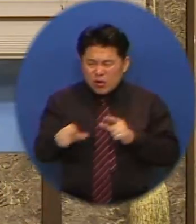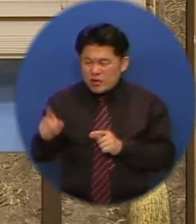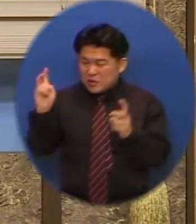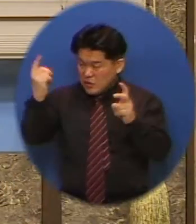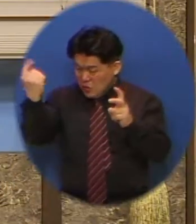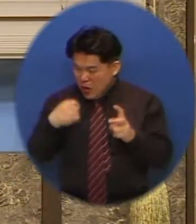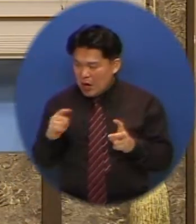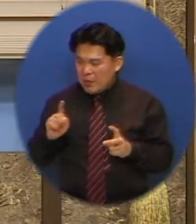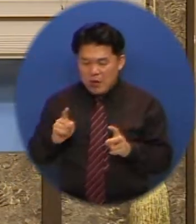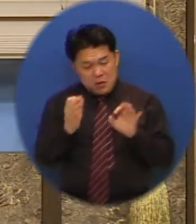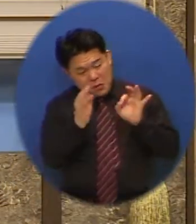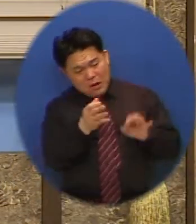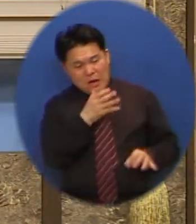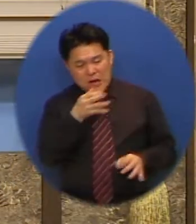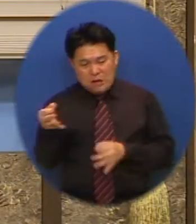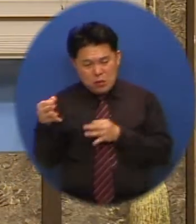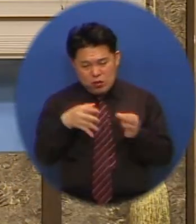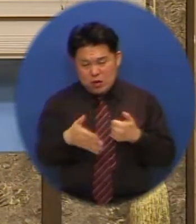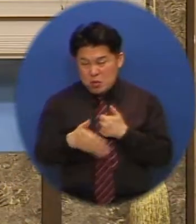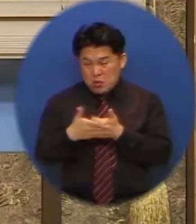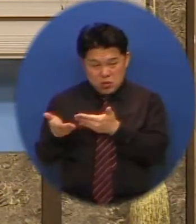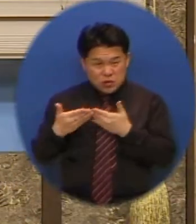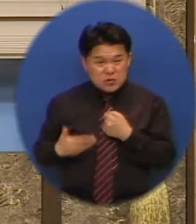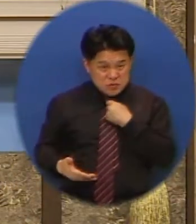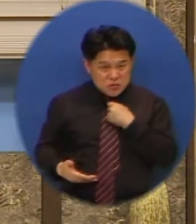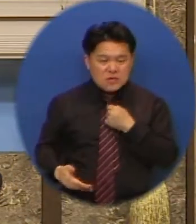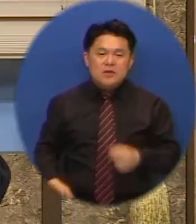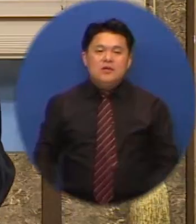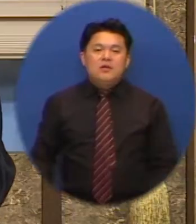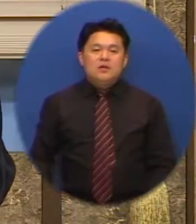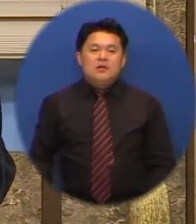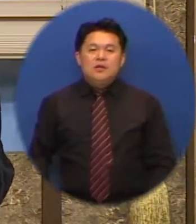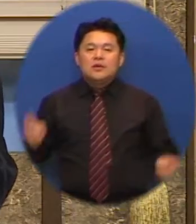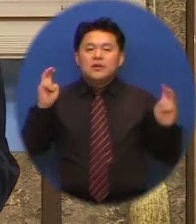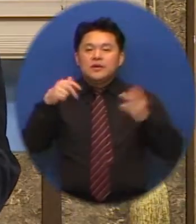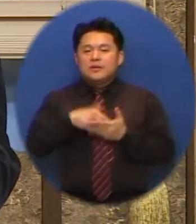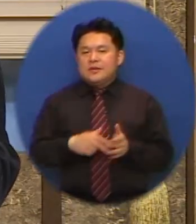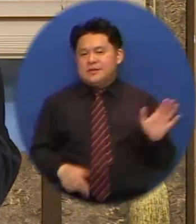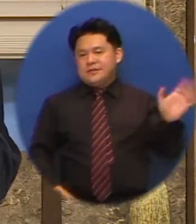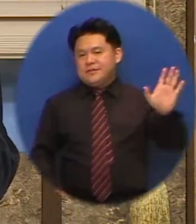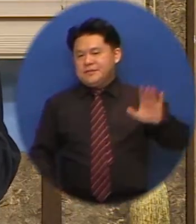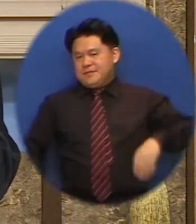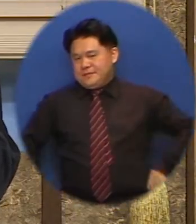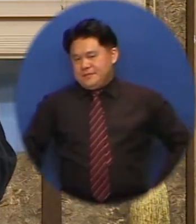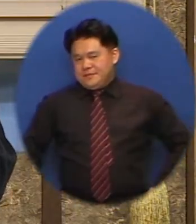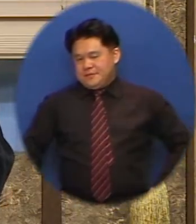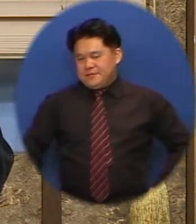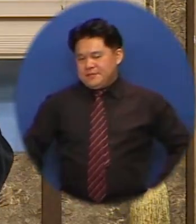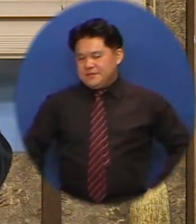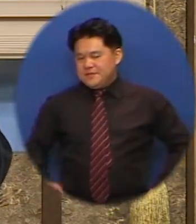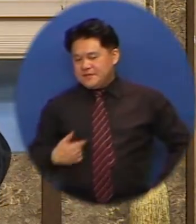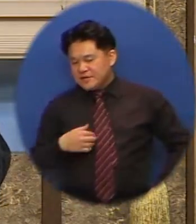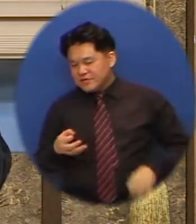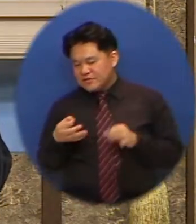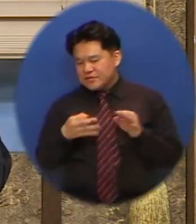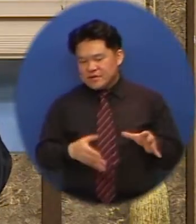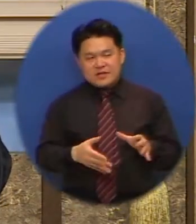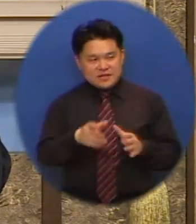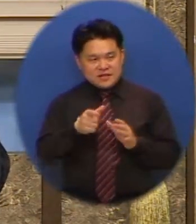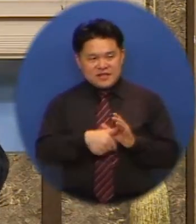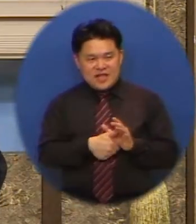이렇게 돈을 지원해서 예. 했으면 좋겠다 하지만 기업은 뭔가 사회적인